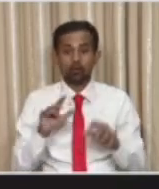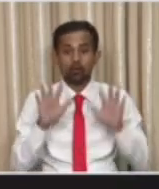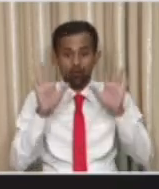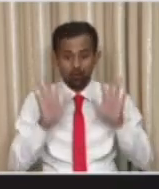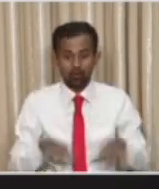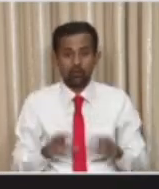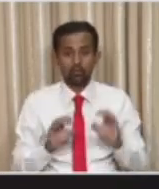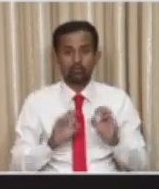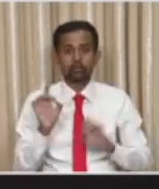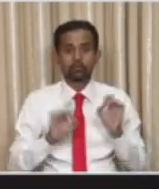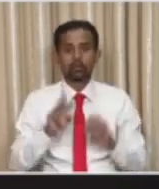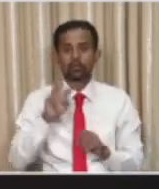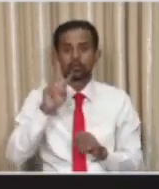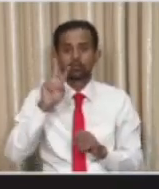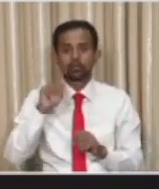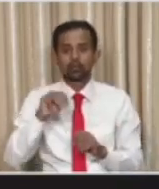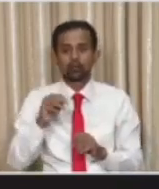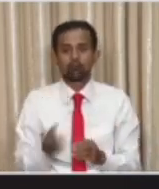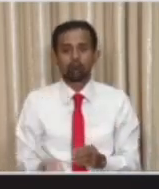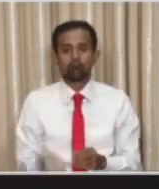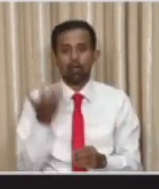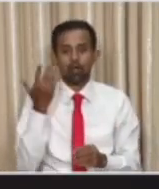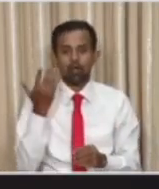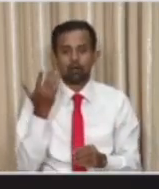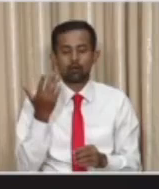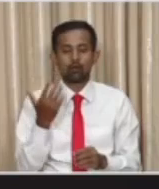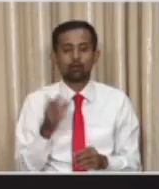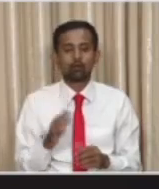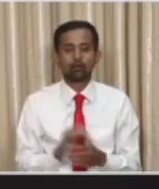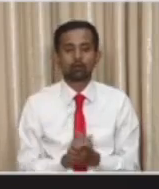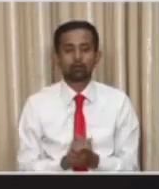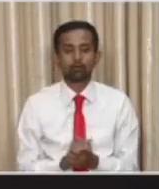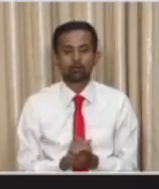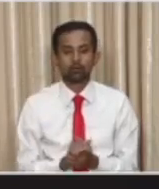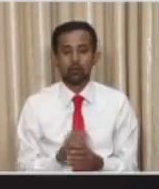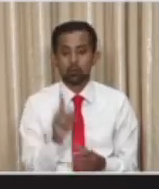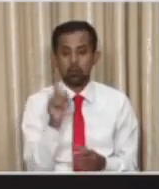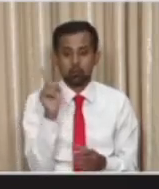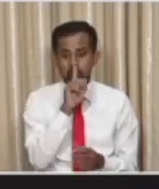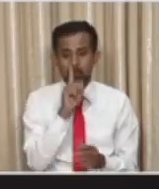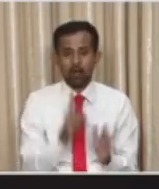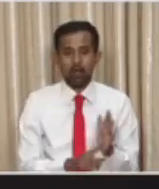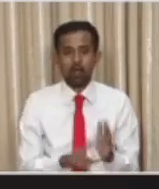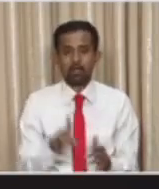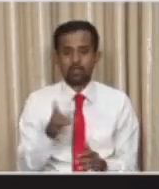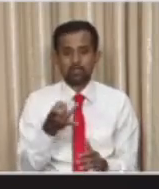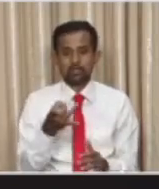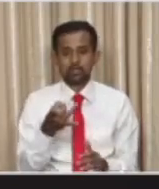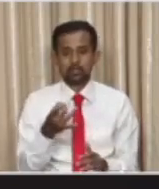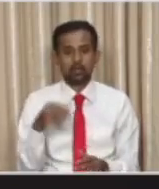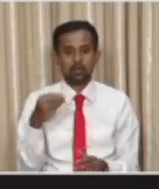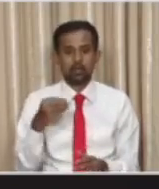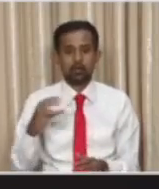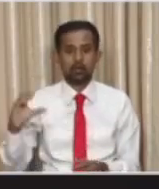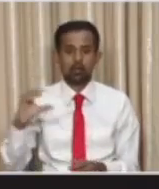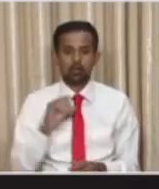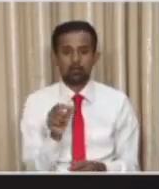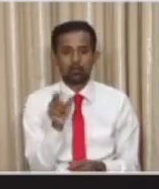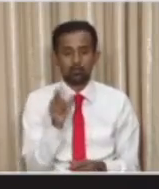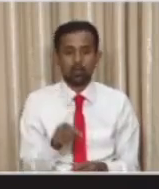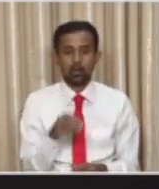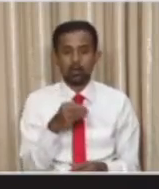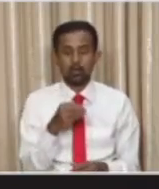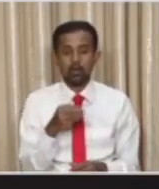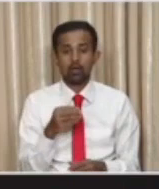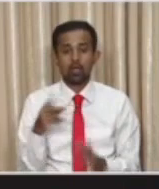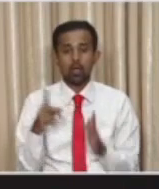මේක 130 දක්වා වැඩි වුණා. එතකොට මේකේ මොකද වුනේ? පළවෙනියට ලක්ෂ 100ක ණයක් ගත්ත පුද්ගලයා ණයයි